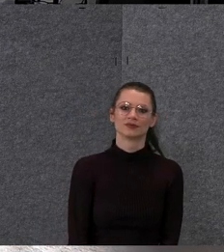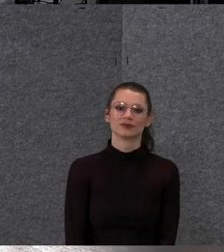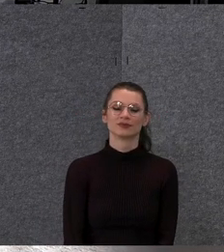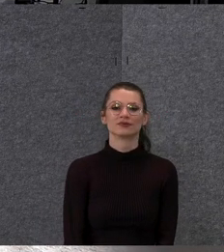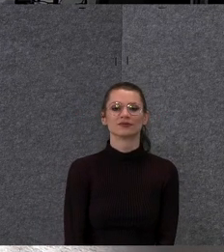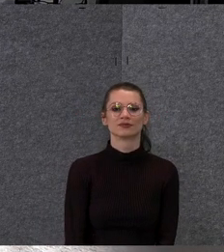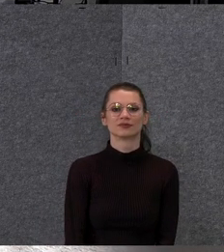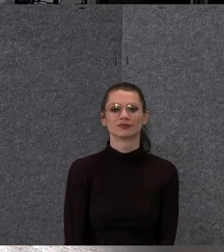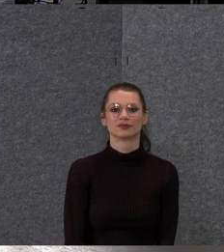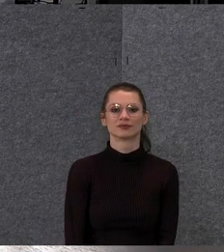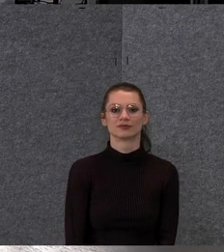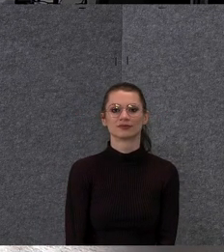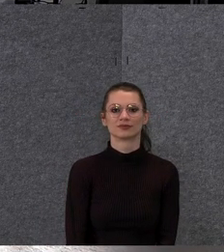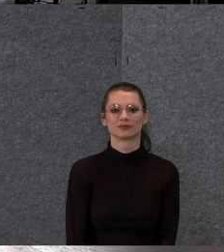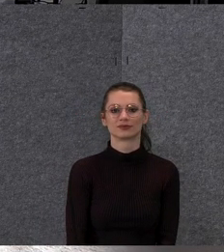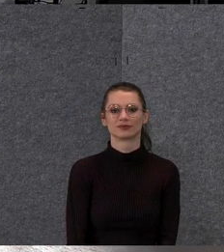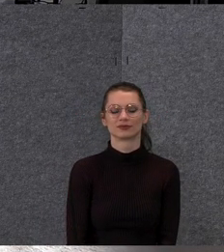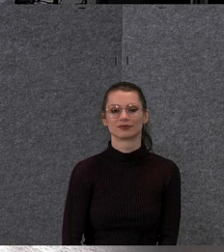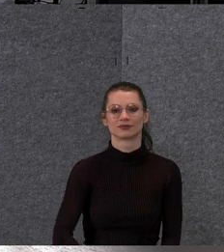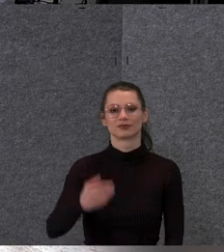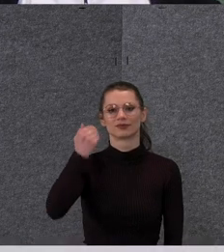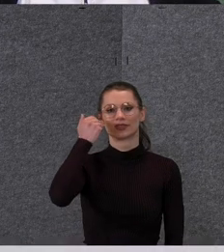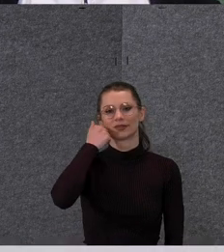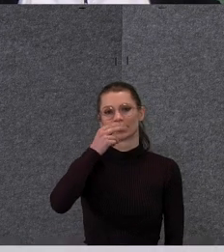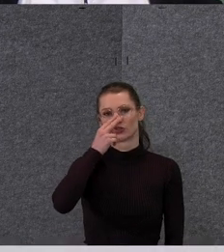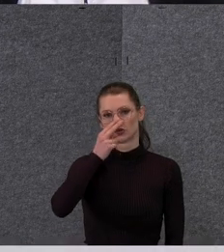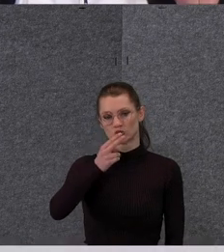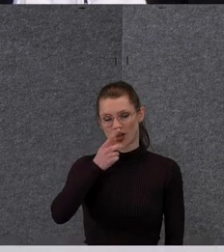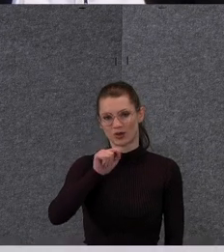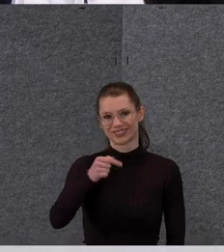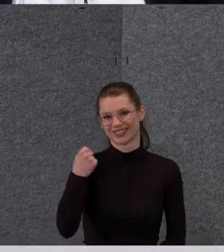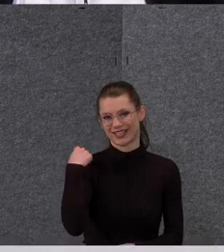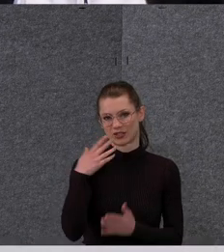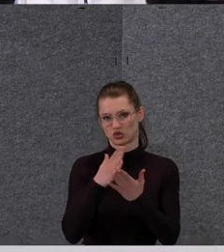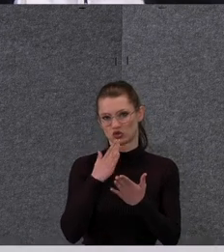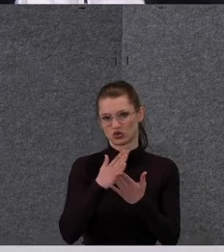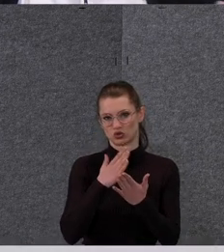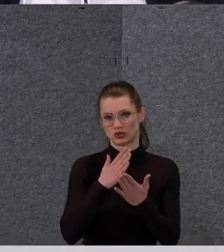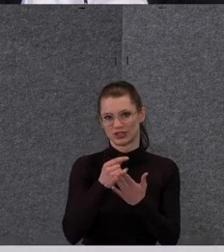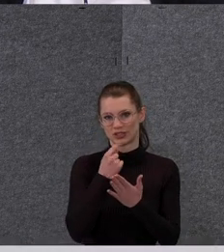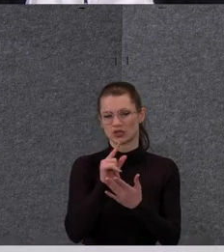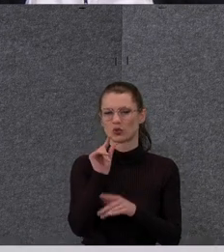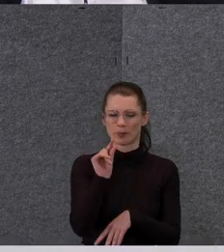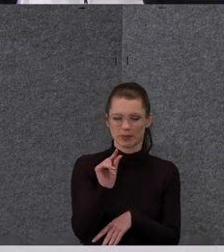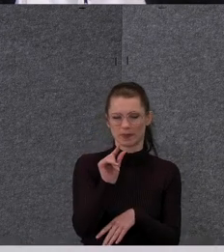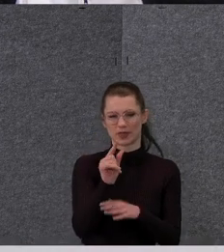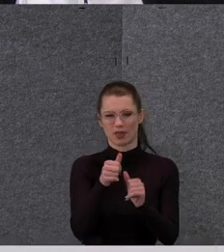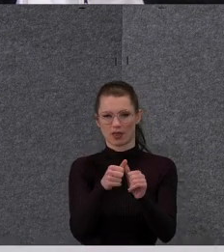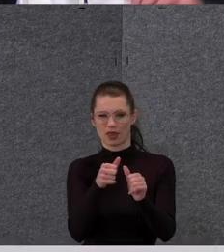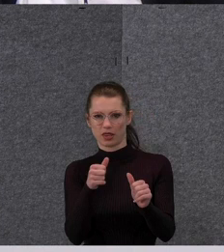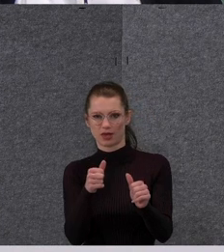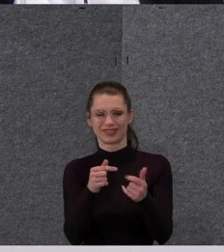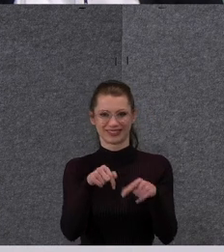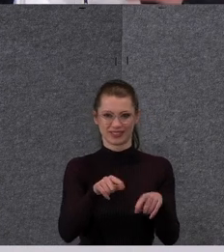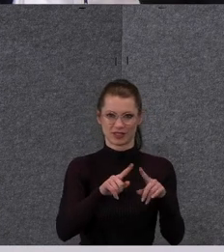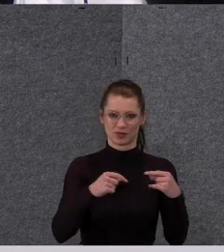Bitte bedenkt, so wie das gestern auch nochmal gesagt wurde, es gibt hier immer so einen kleinen Mini-Verzug zwischen dem, was hier im